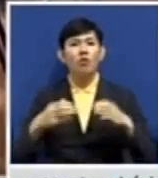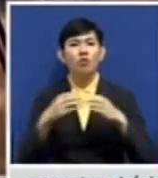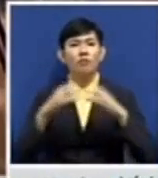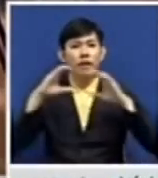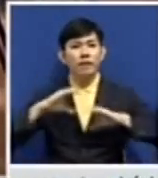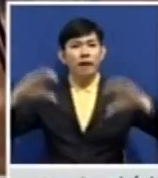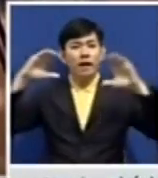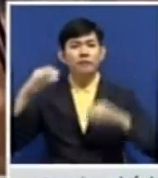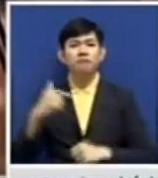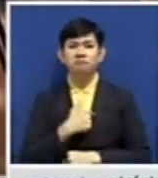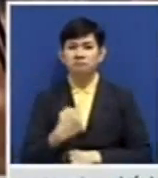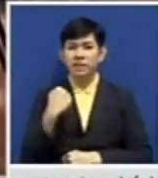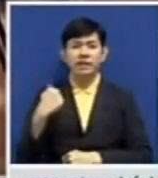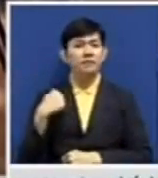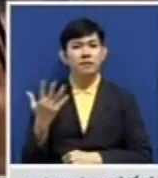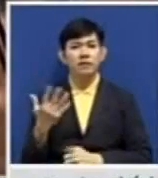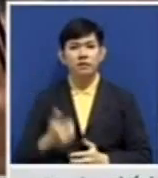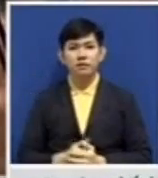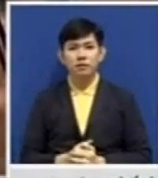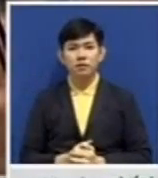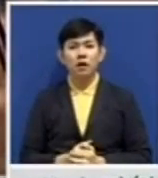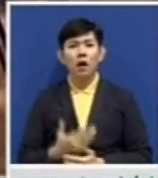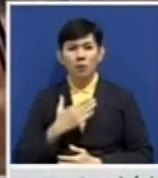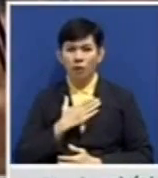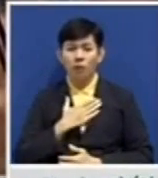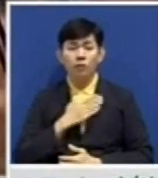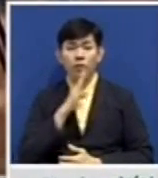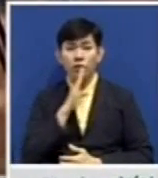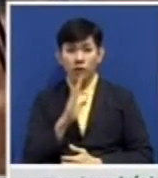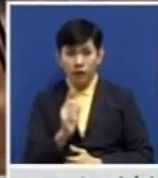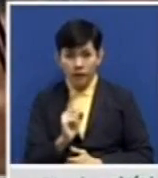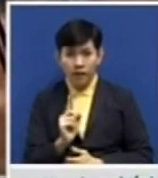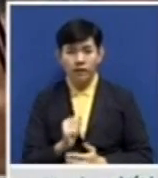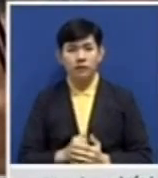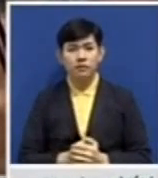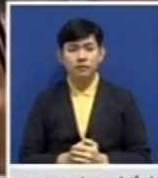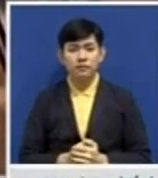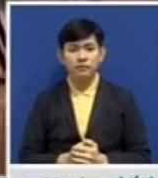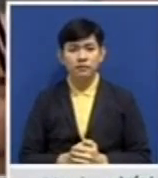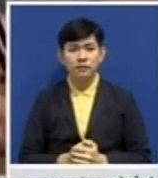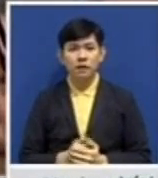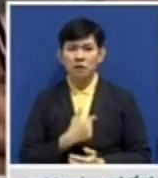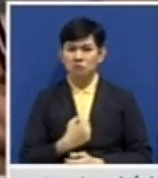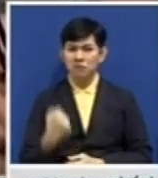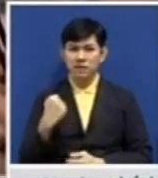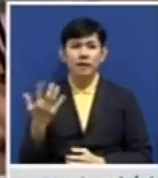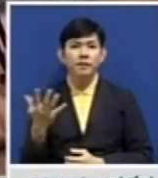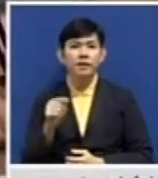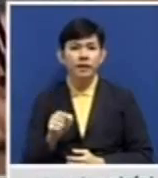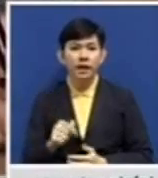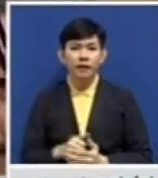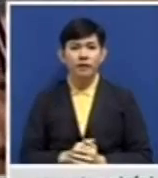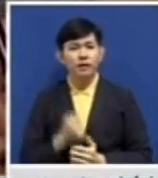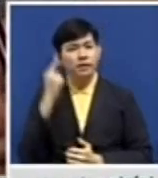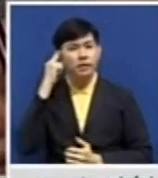ยแม้แต่น้อยกับผมต้องเรียนว่าความไม่เชื่อมั่นภาย